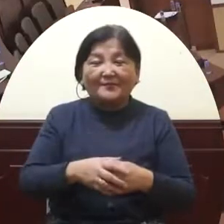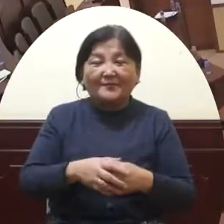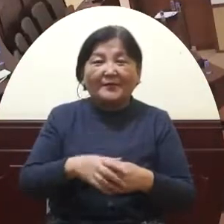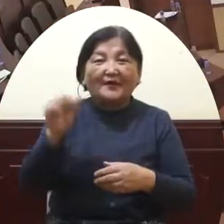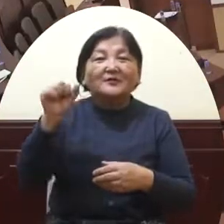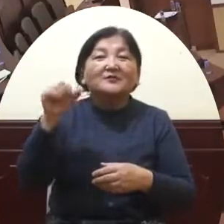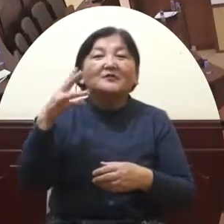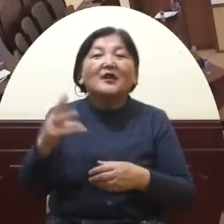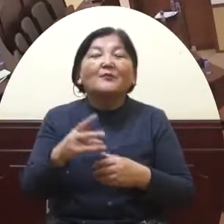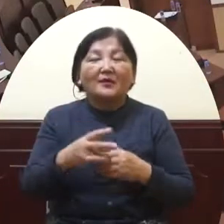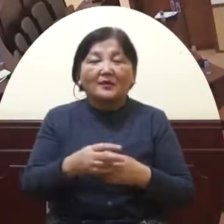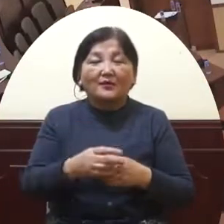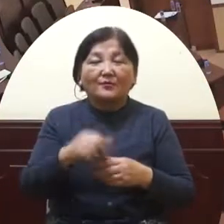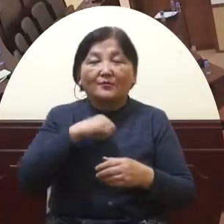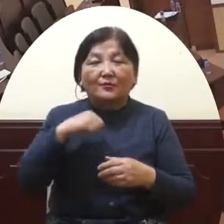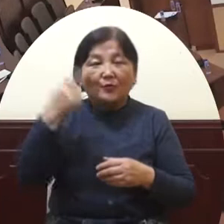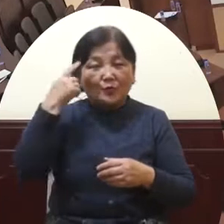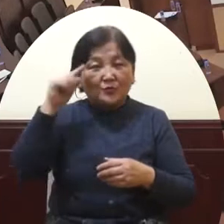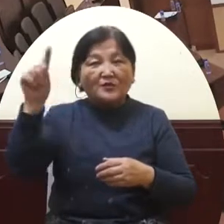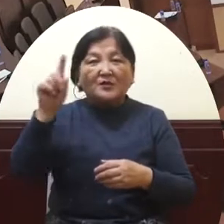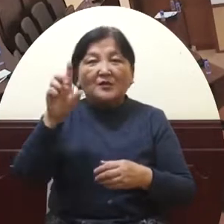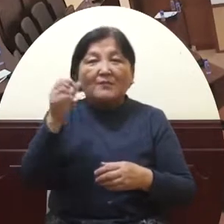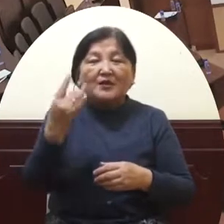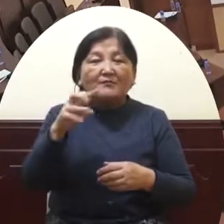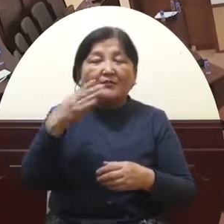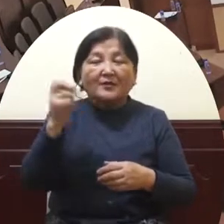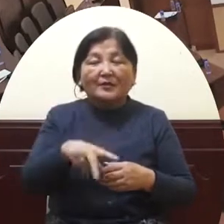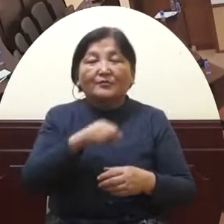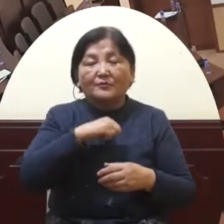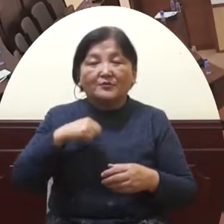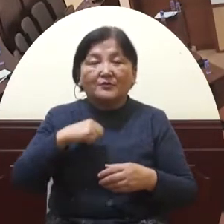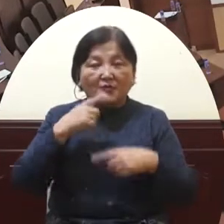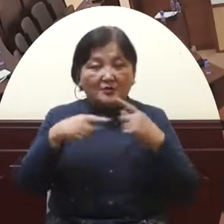Ардсан намын тэр үзэл баримтлал өөрөө нь неоконсерватив гэж зар тунхаглан лээ.